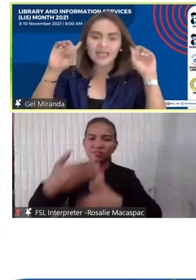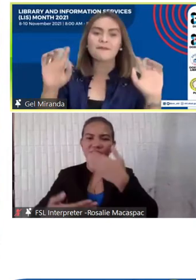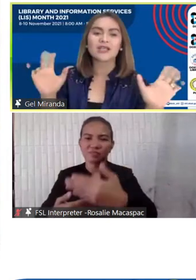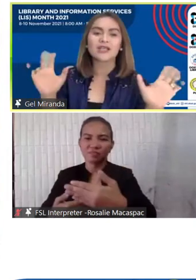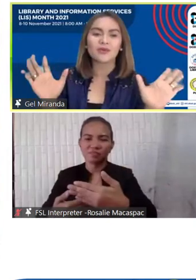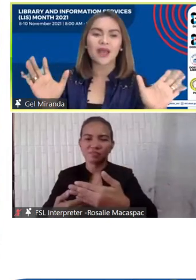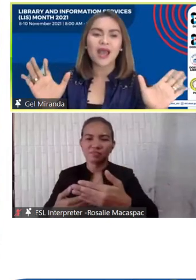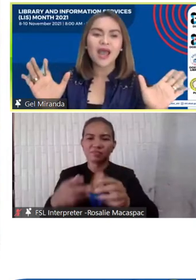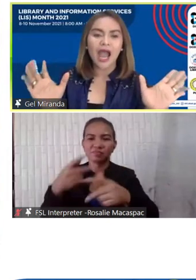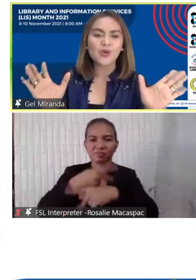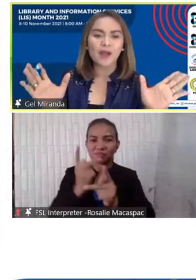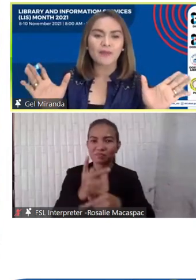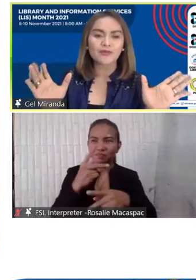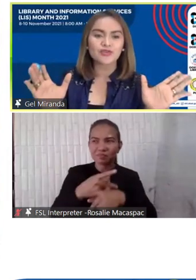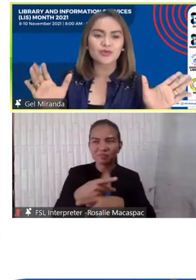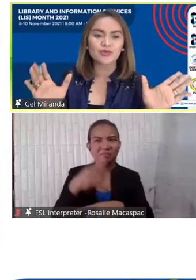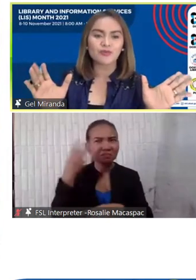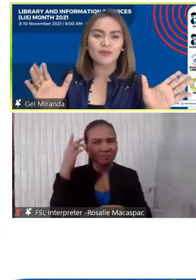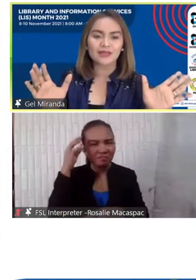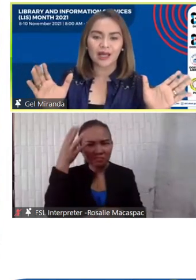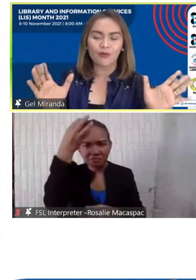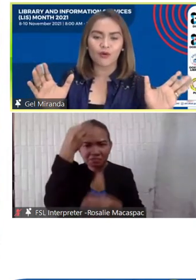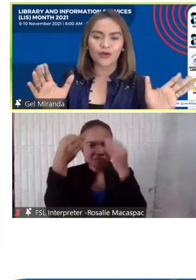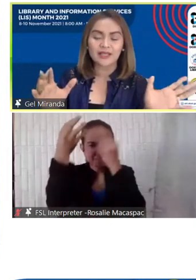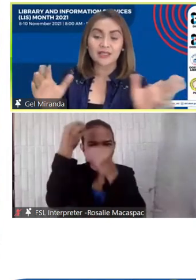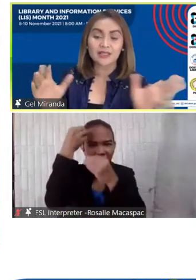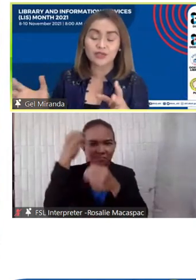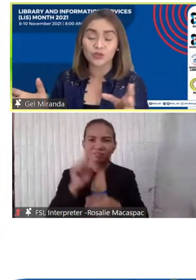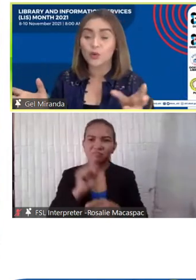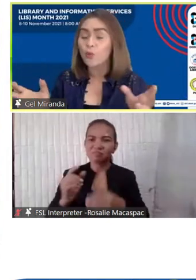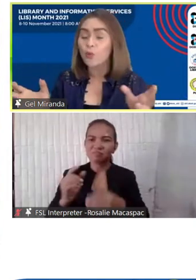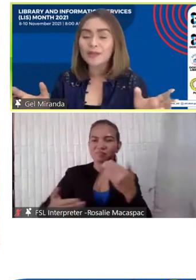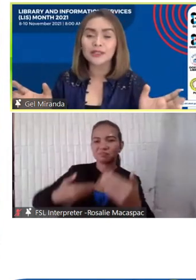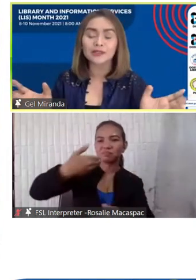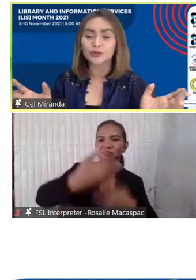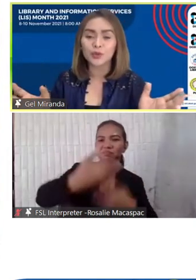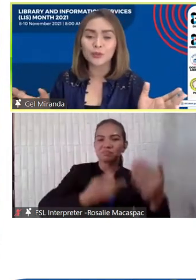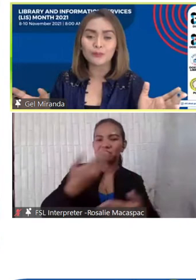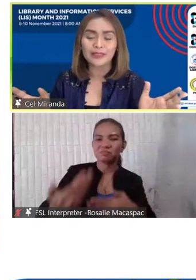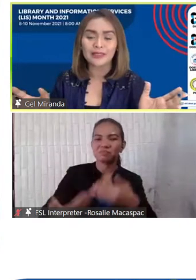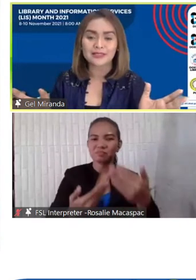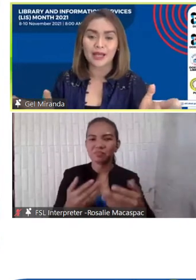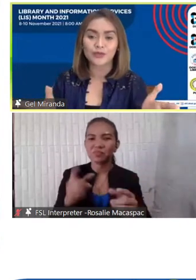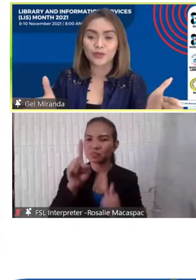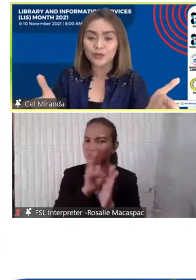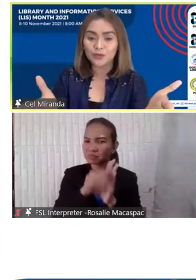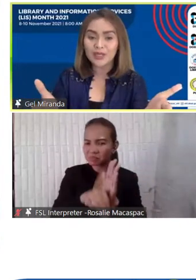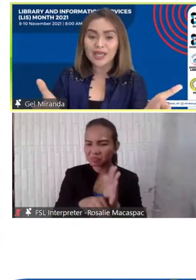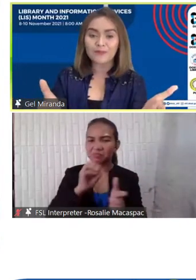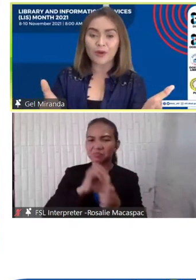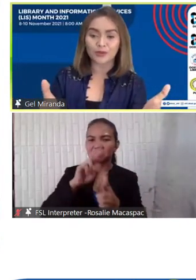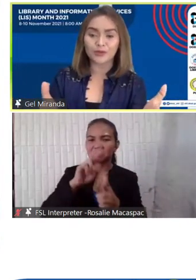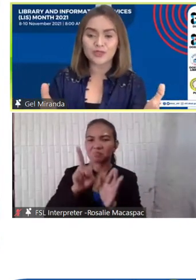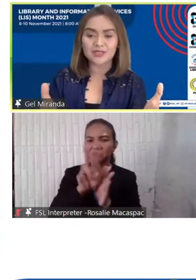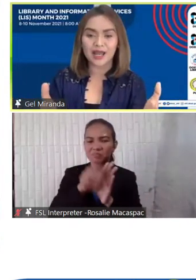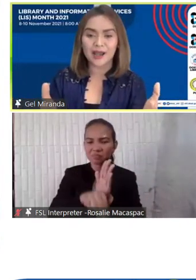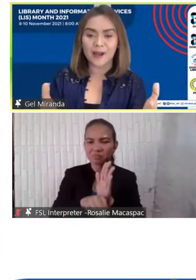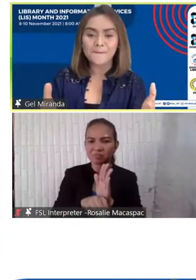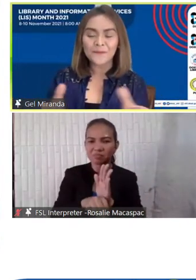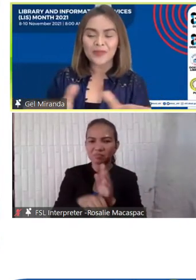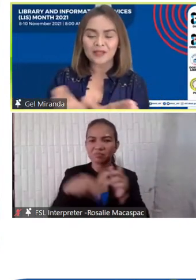parang nai-imagine mo na ano nga ba yung gusto mong maging takbo or execution kung 1 minute or 2 minutes lang yung